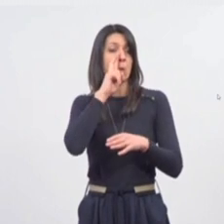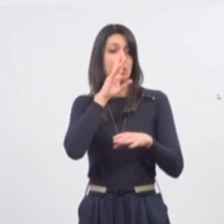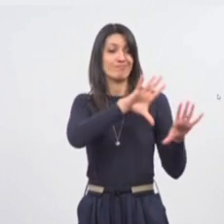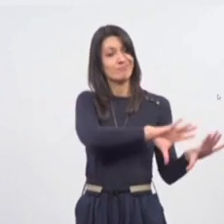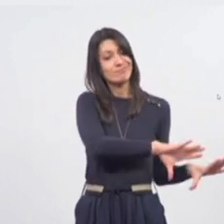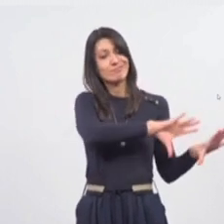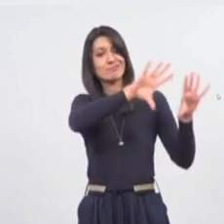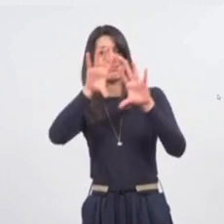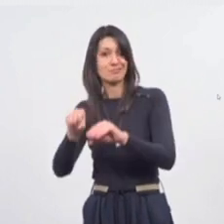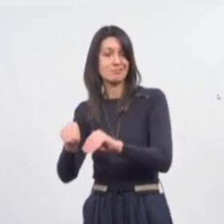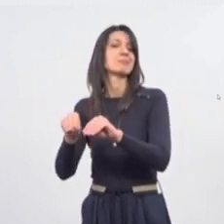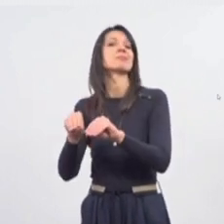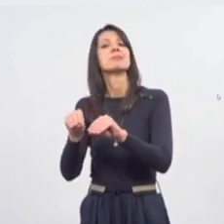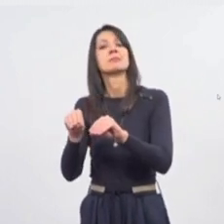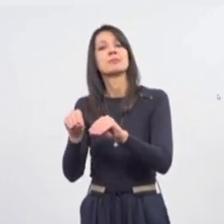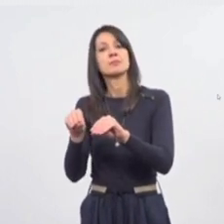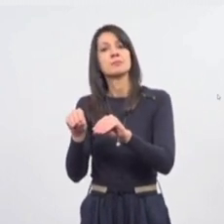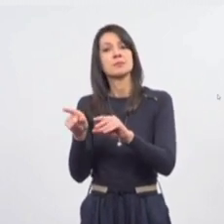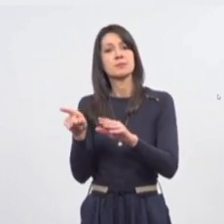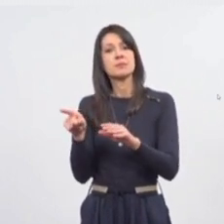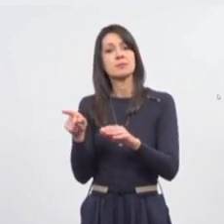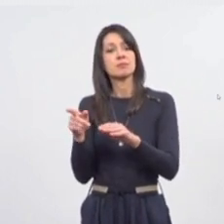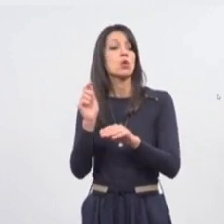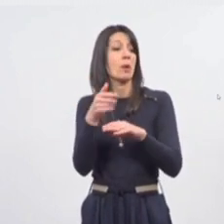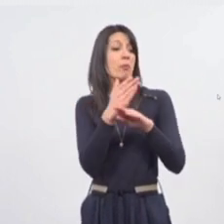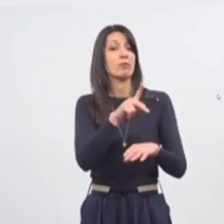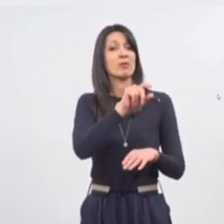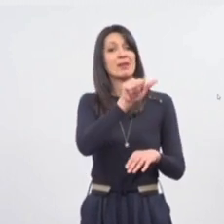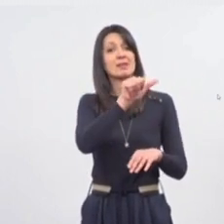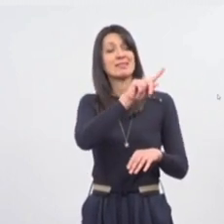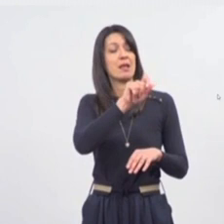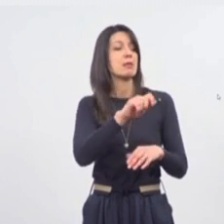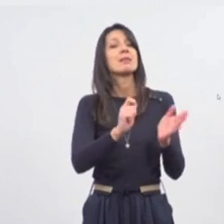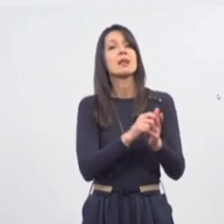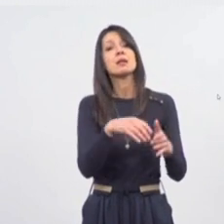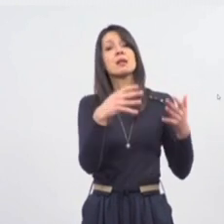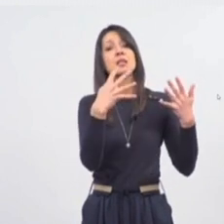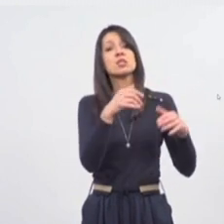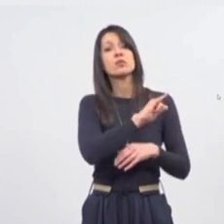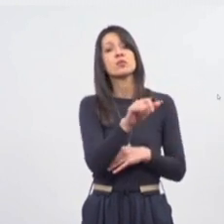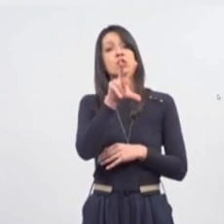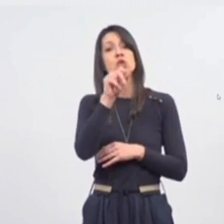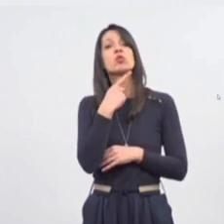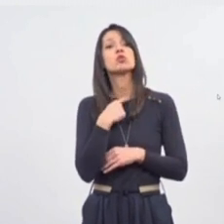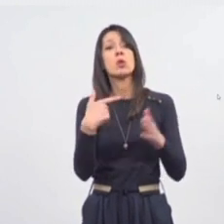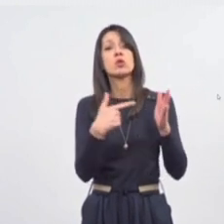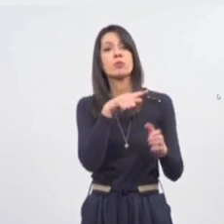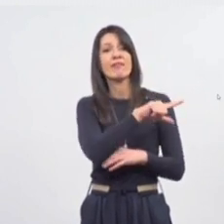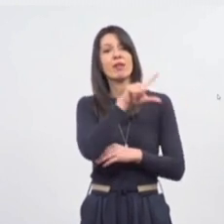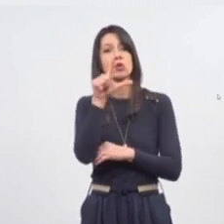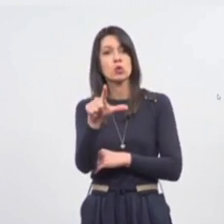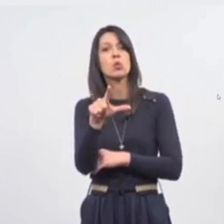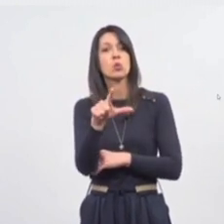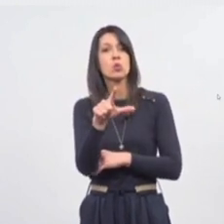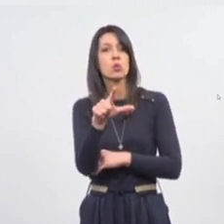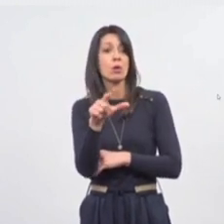session du Comité du patrimoine mondial prévue à Kazan du 19 au 30 juin 2022, des voix